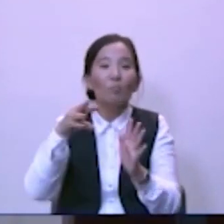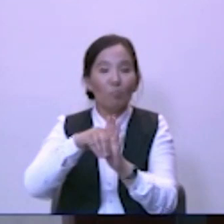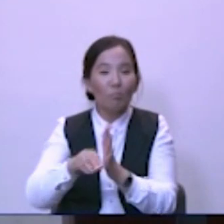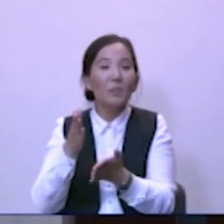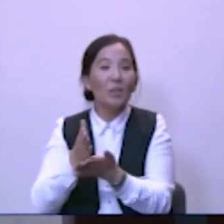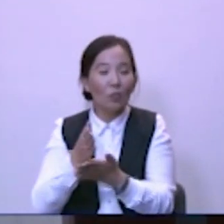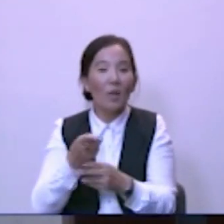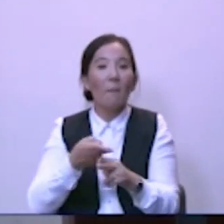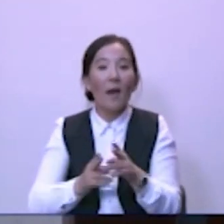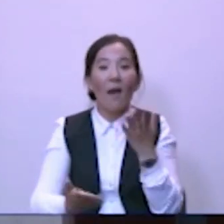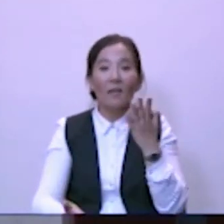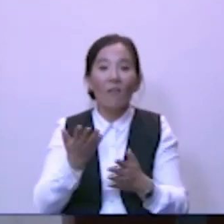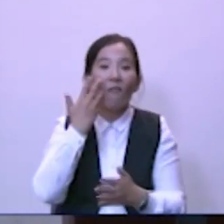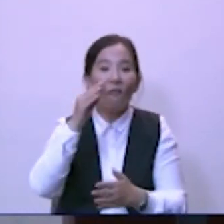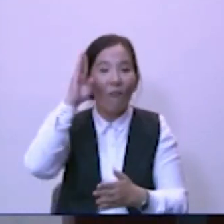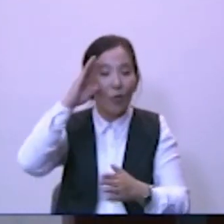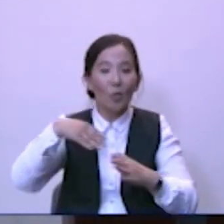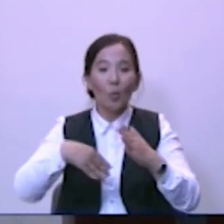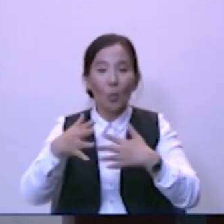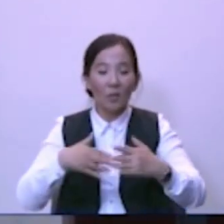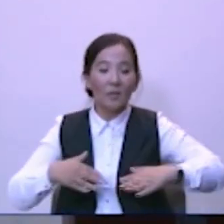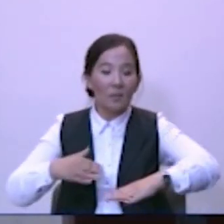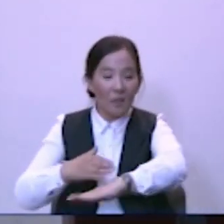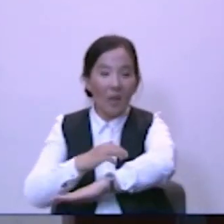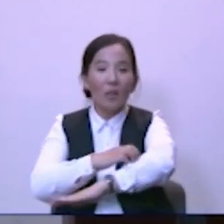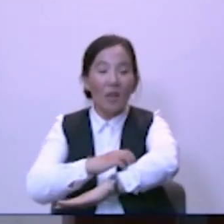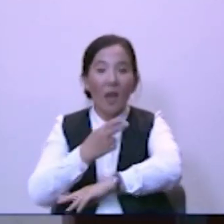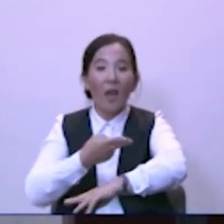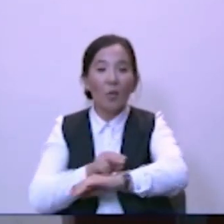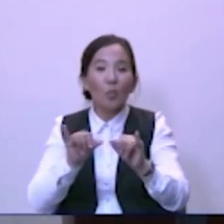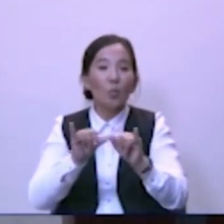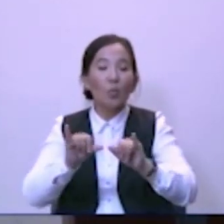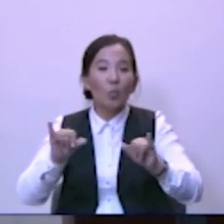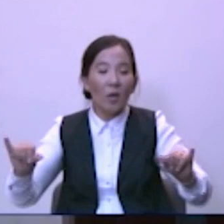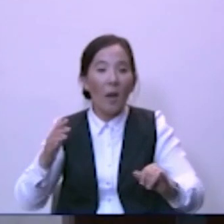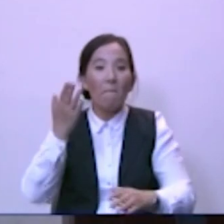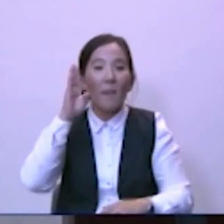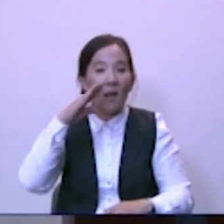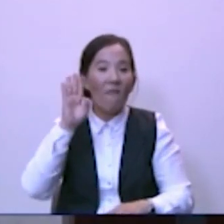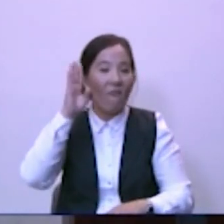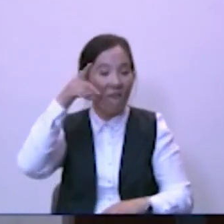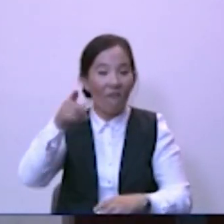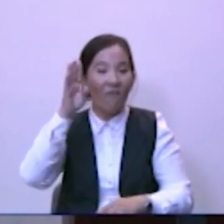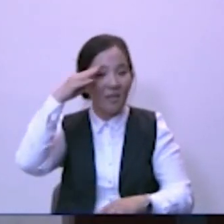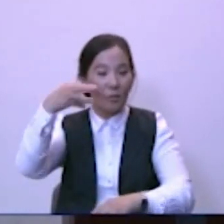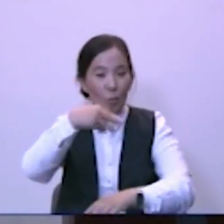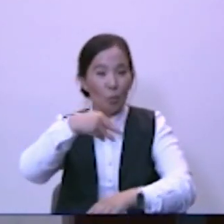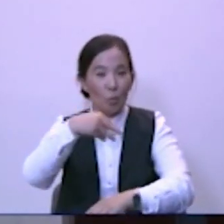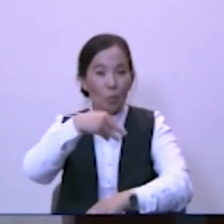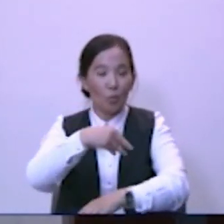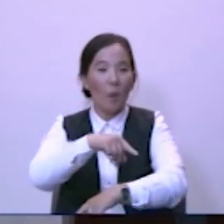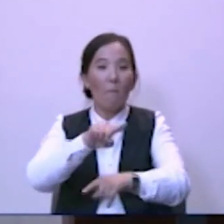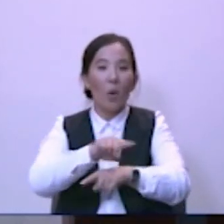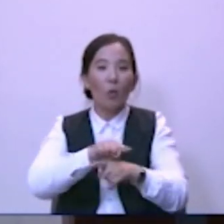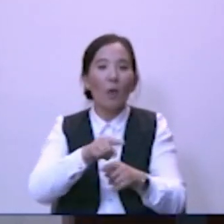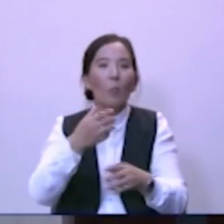помещать руку под воду вода начинает усиливать действие кислоты пока вода течет как бы да так на руку кажется